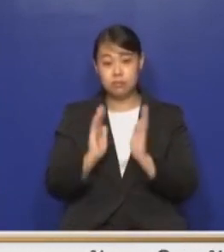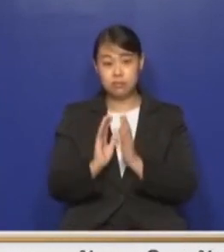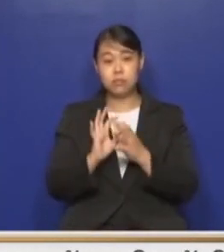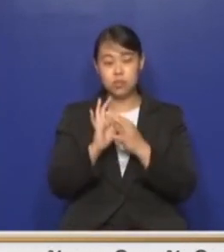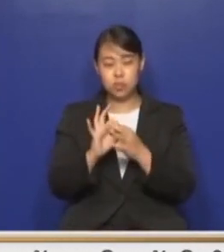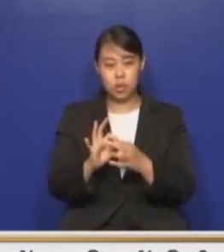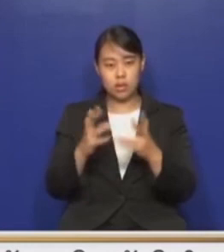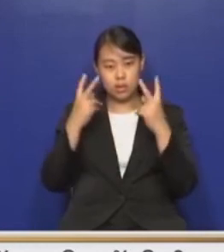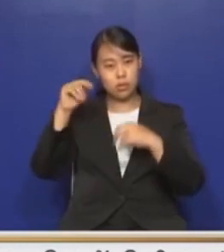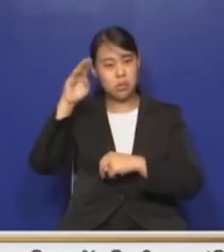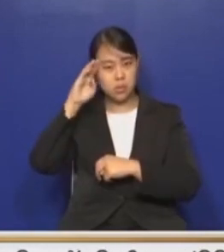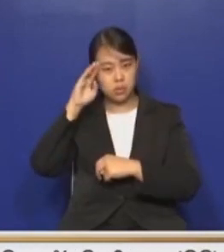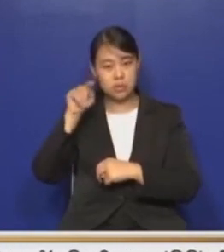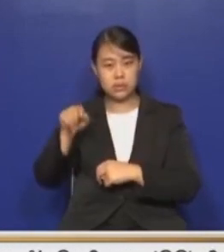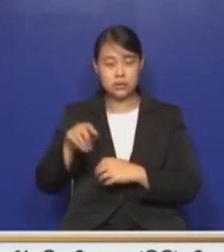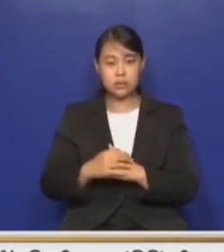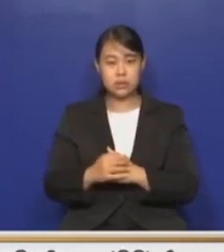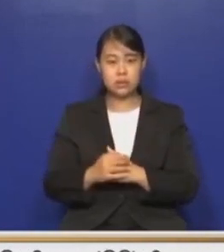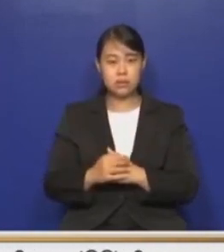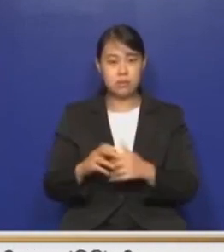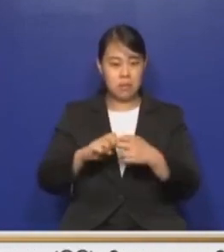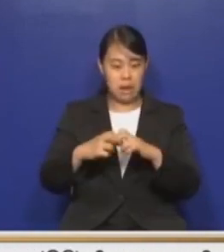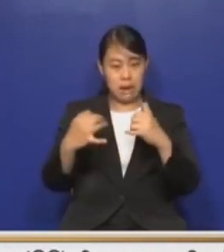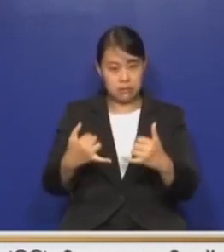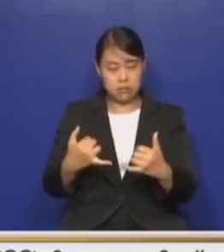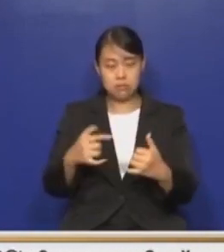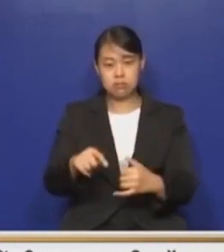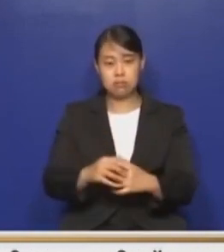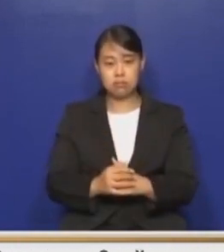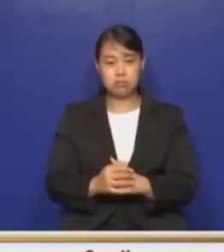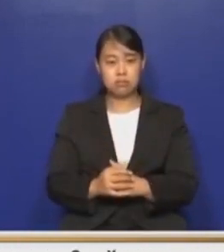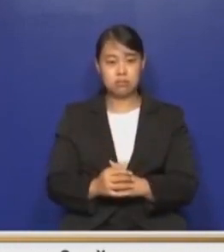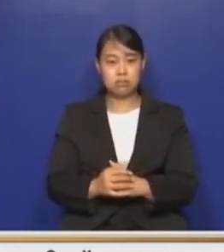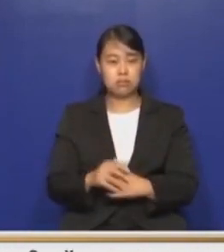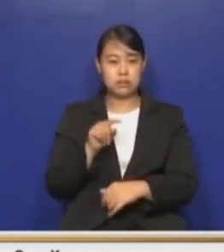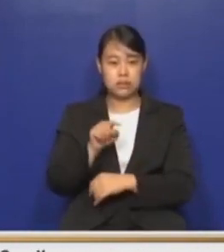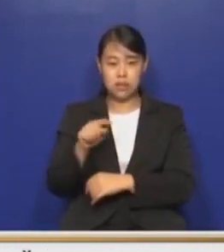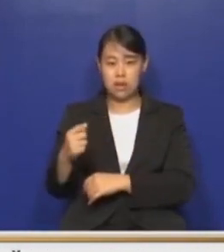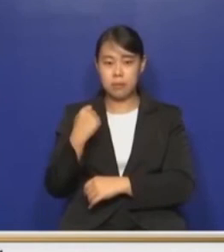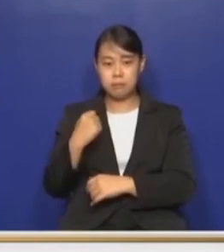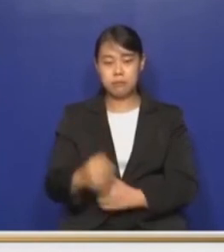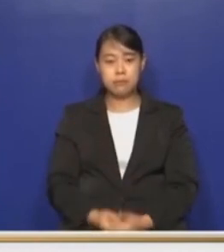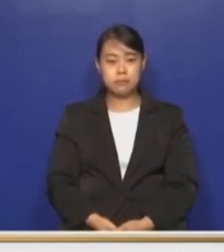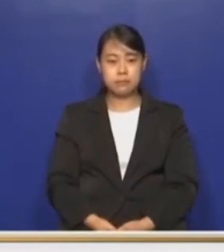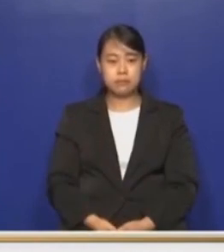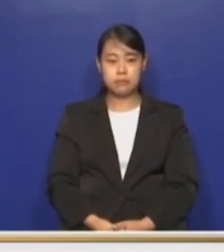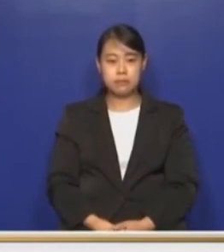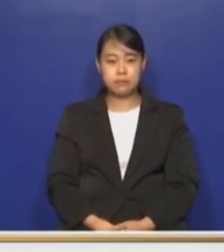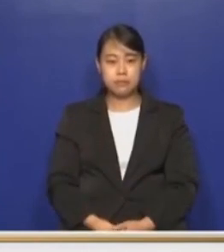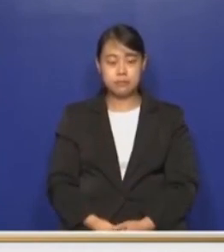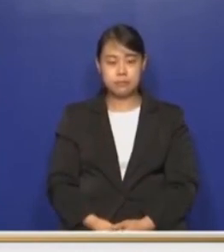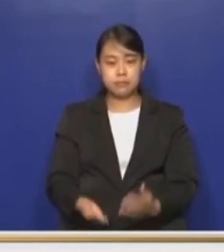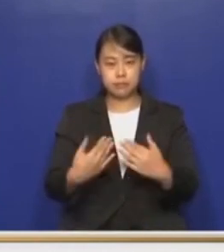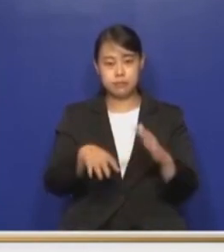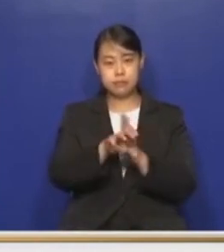ท่ยกนั้น่านกำชับเลยตัเทะเรื่พระื่นี้แล้วก็ลืมไปในส่นของที่รดีตทสัว